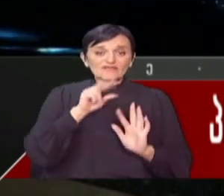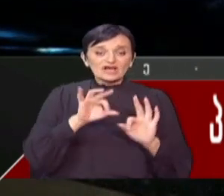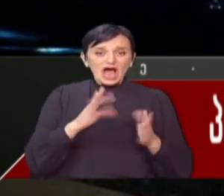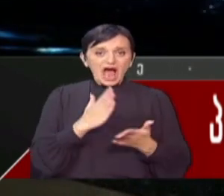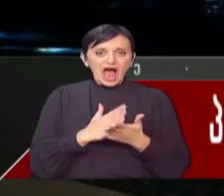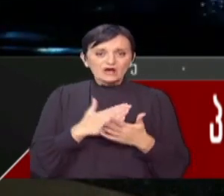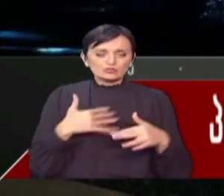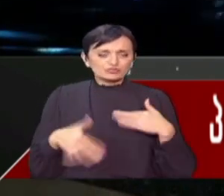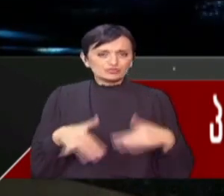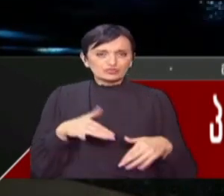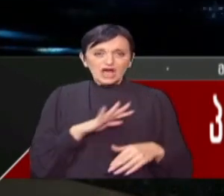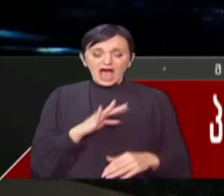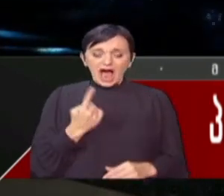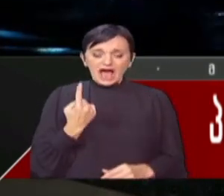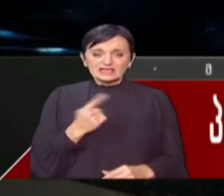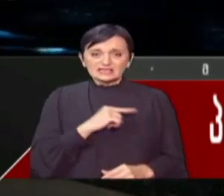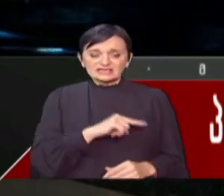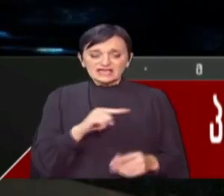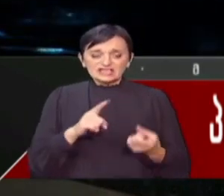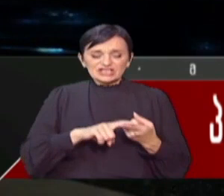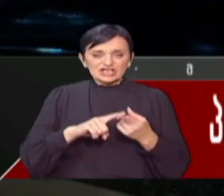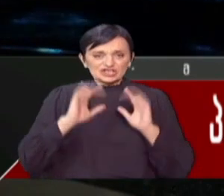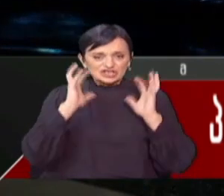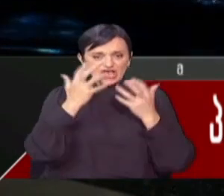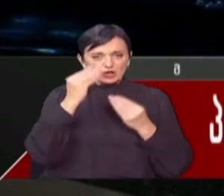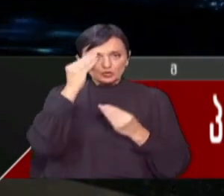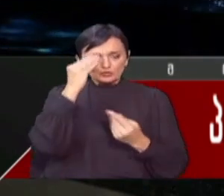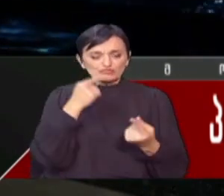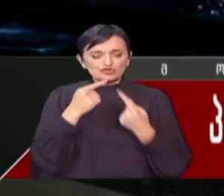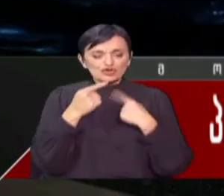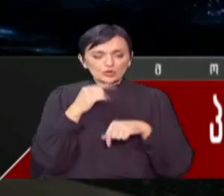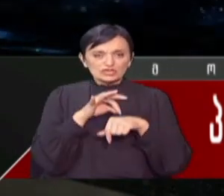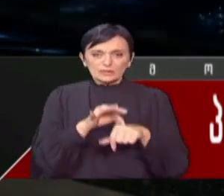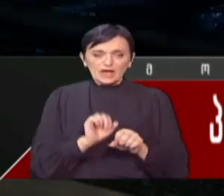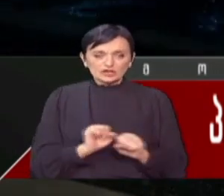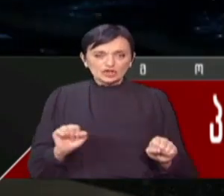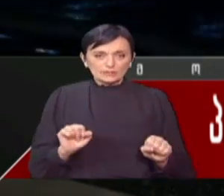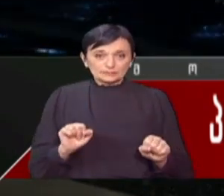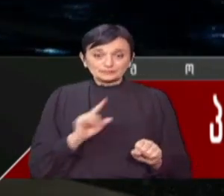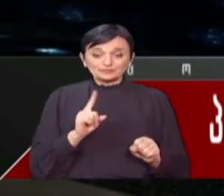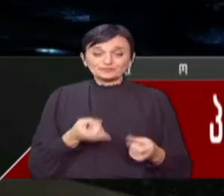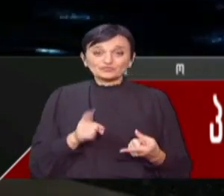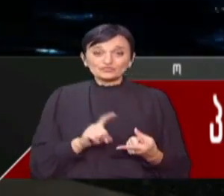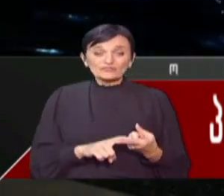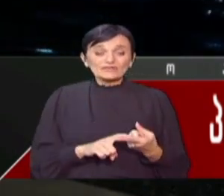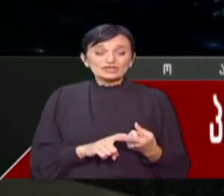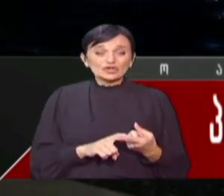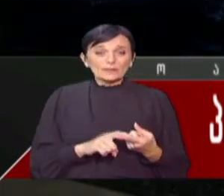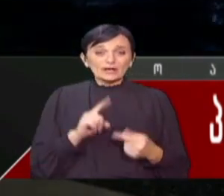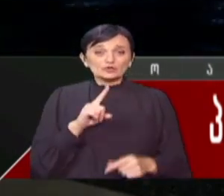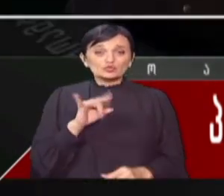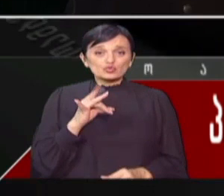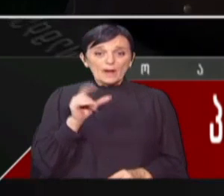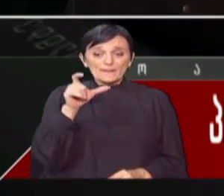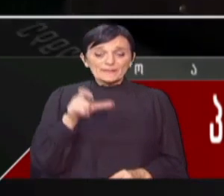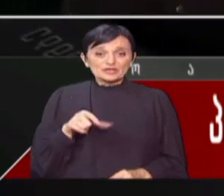aris ususurida, arcert madgantan, da, ca și rebit, serios, urim, șelobis armartua, arșe izleba. La ce heba tava de Salome